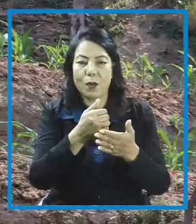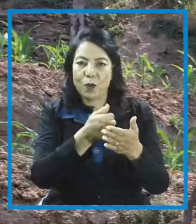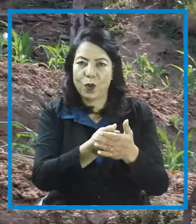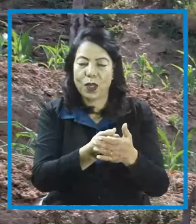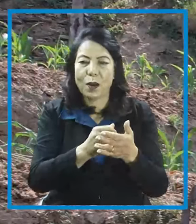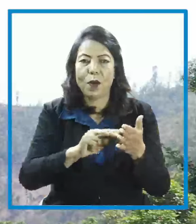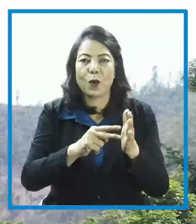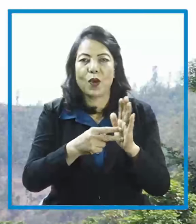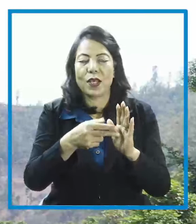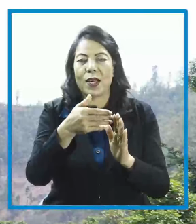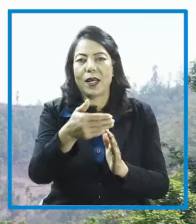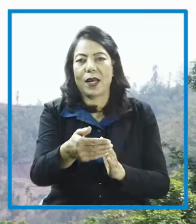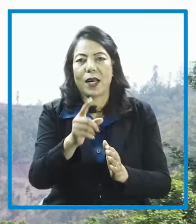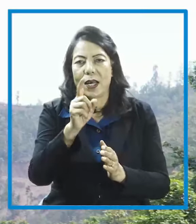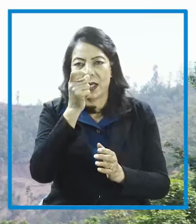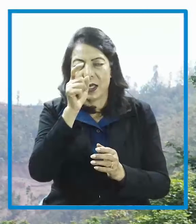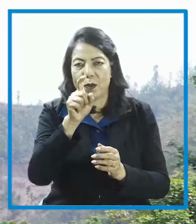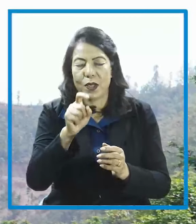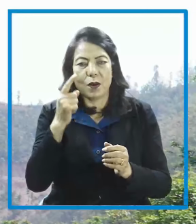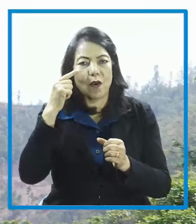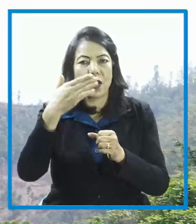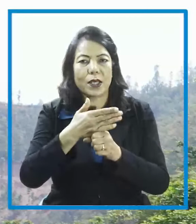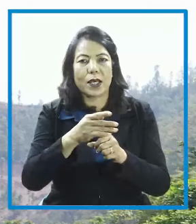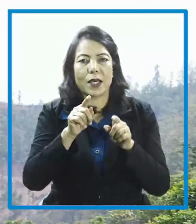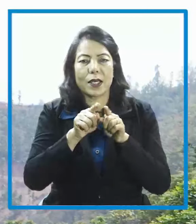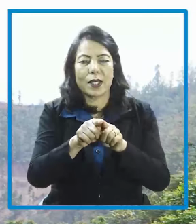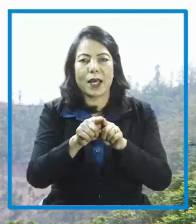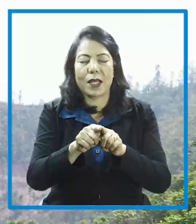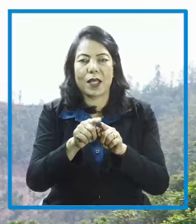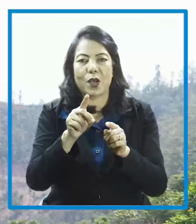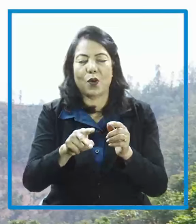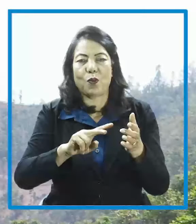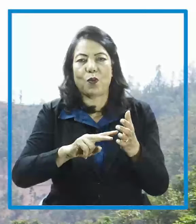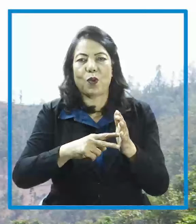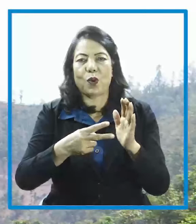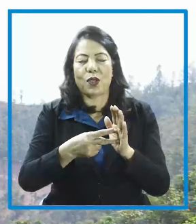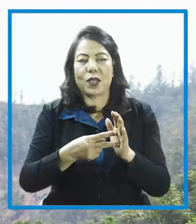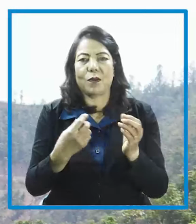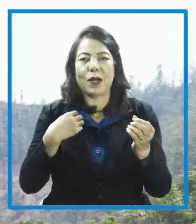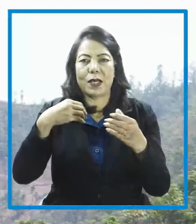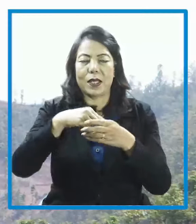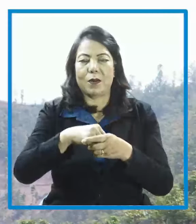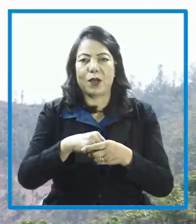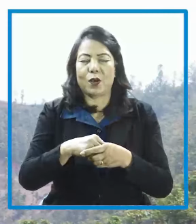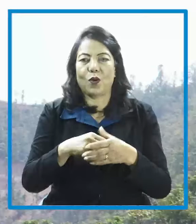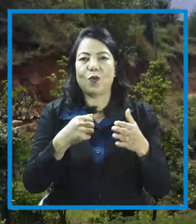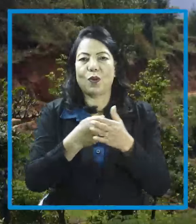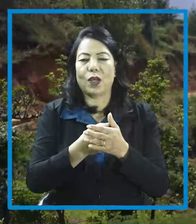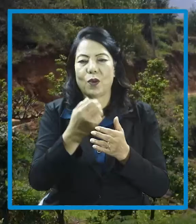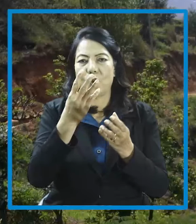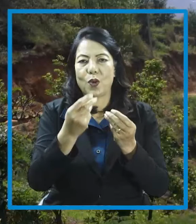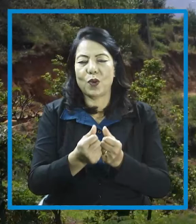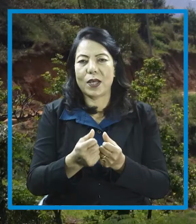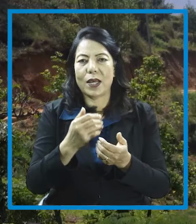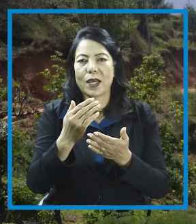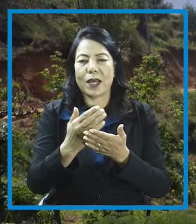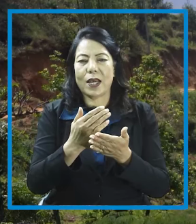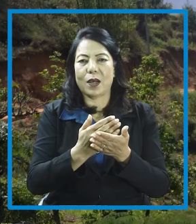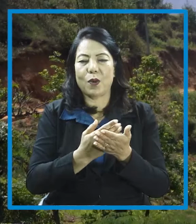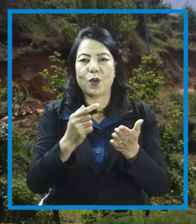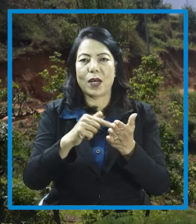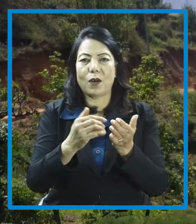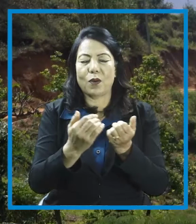काम गऱ्यौँ र अहिलेसम्म आइपुग्दा हामीले प्रोजेक्टलाई 100% टार्गेटका साथ बेनिफिसियरी प्रोजेक्ट पार्टिसिपेन्टको रिचको